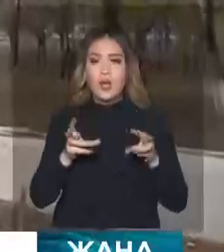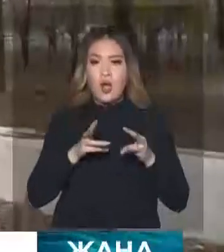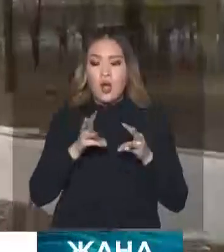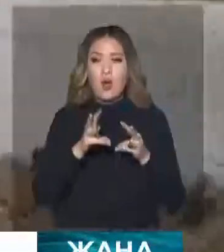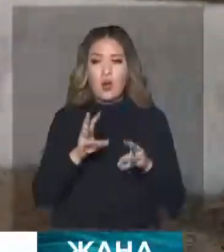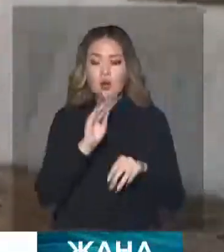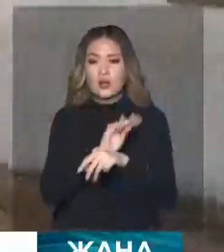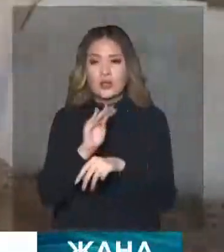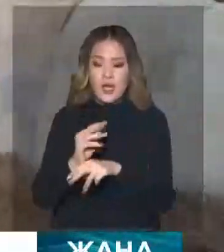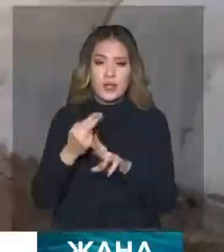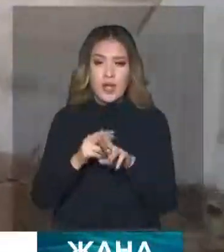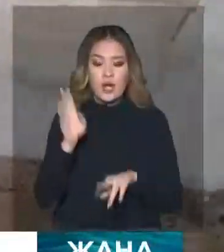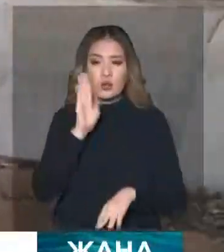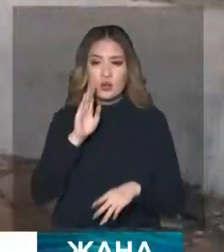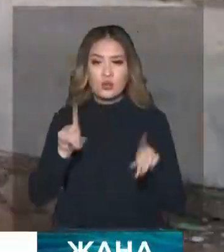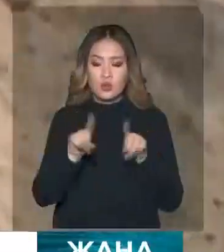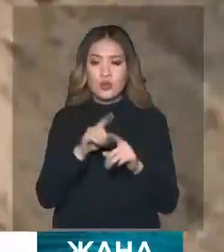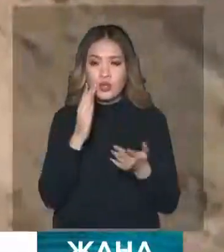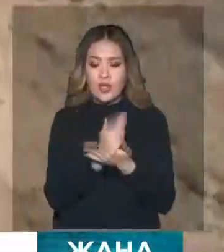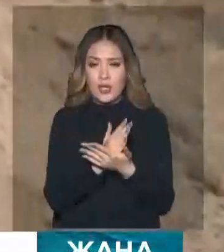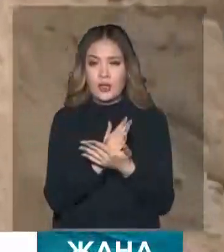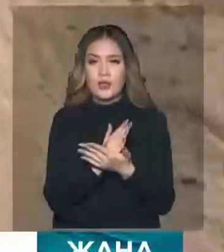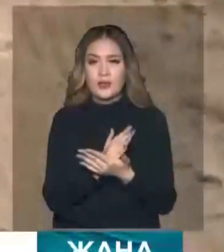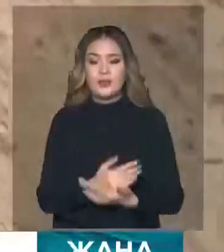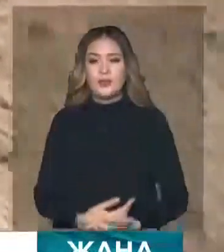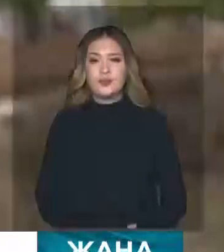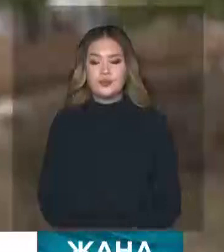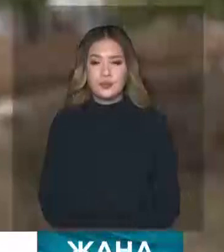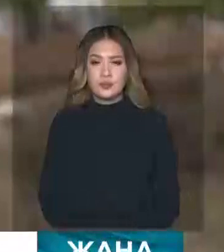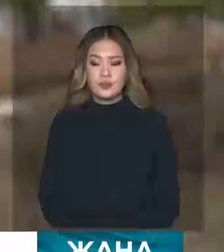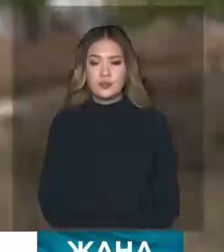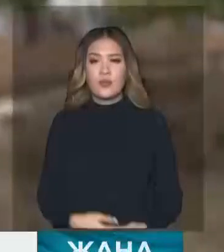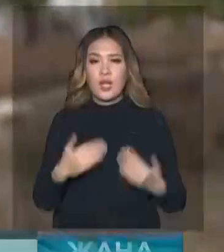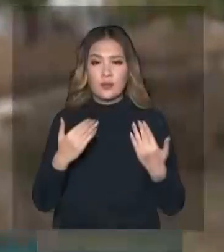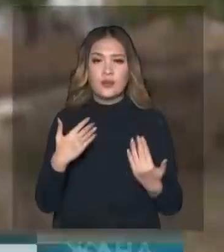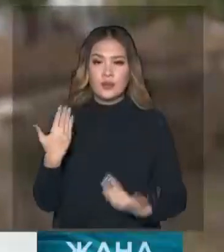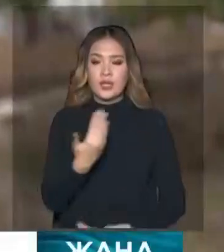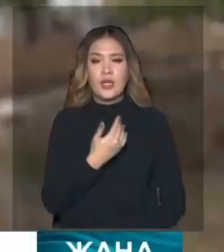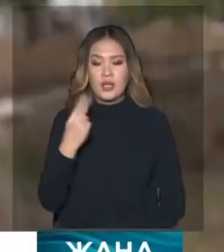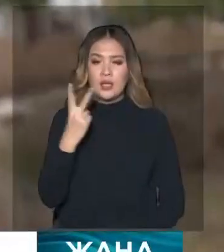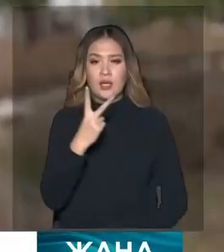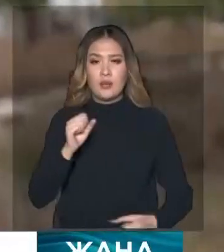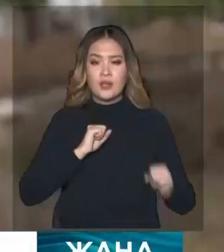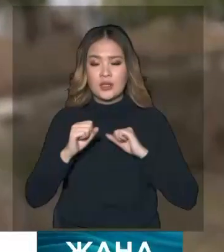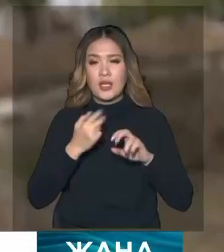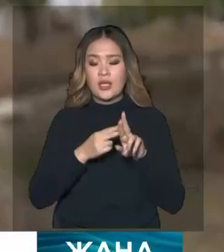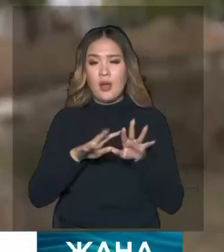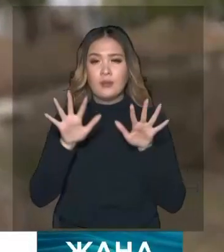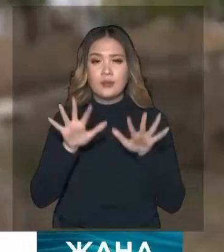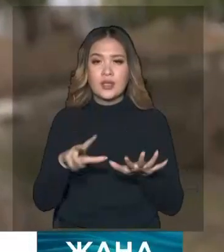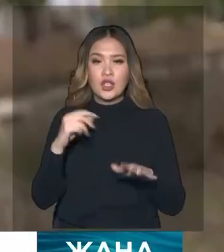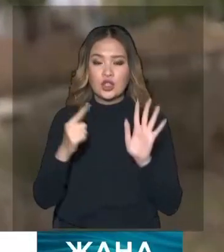кошулган. Көптөн күткөн ауыз суу да энди жыл аягына жетпей чечилетин болду. Бизде казыр 2 бригада 7 жерден бөлүнүп иштеп